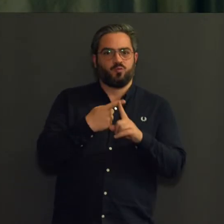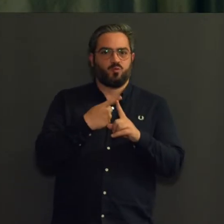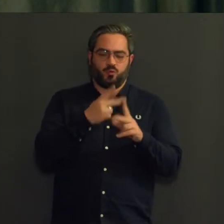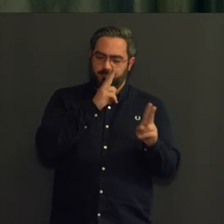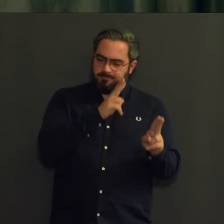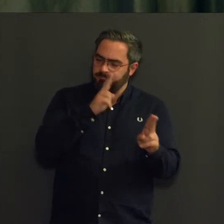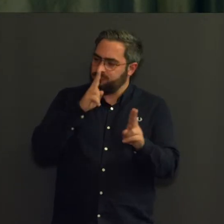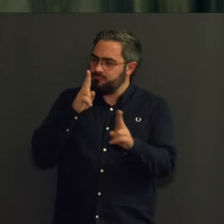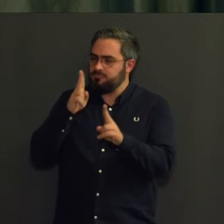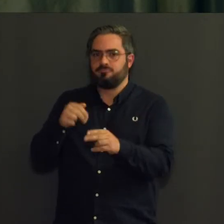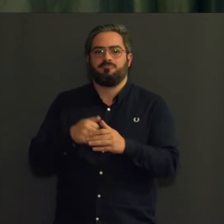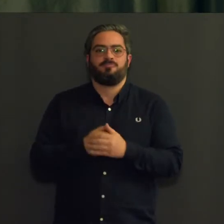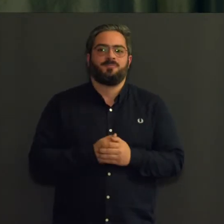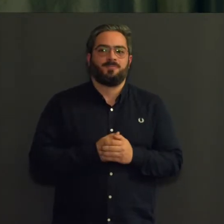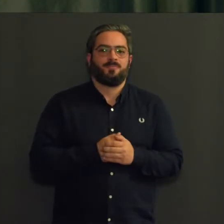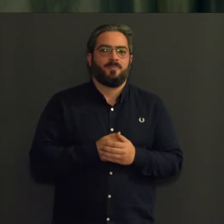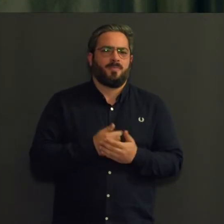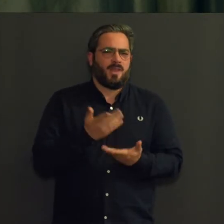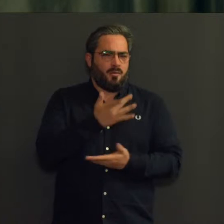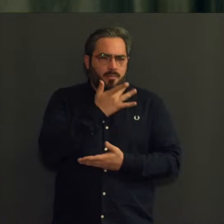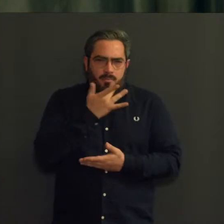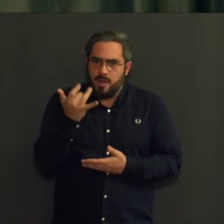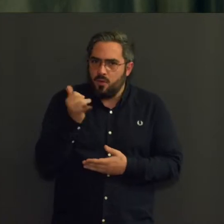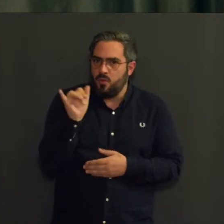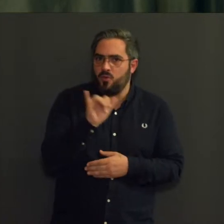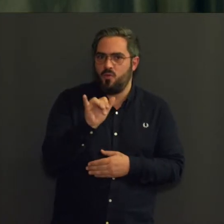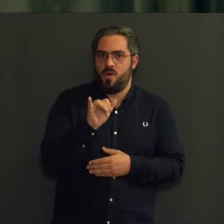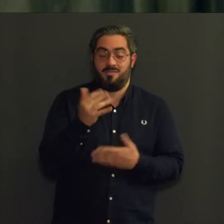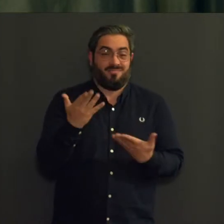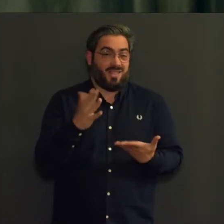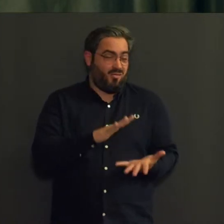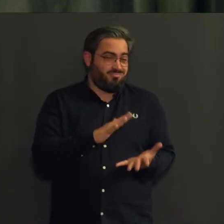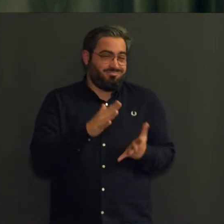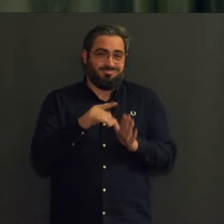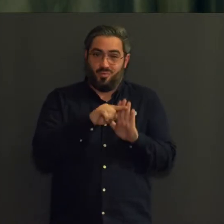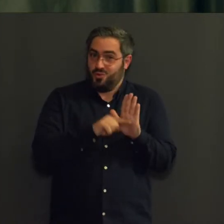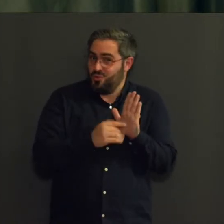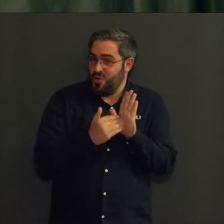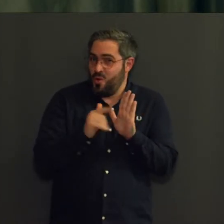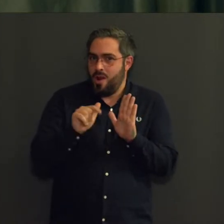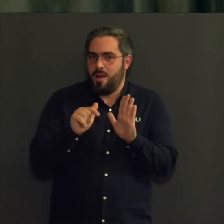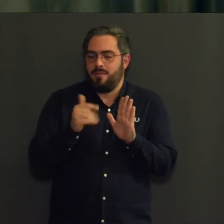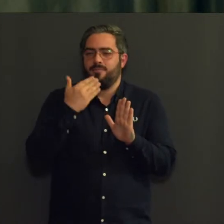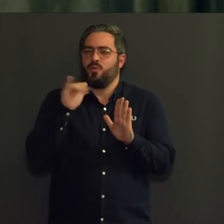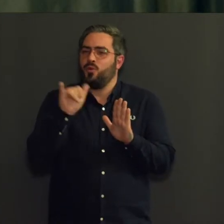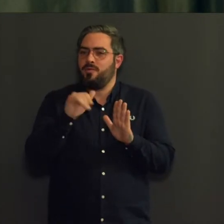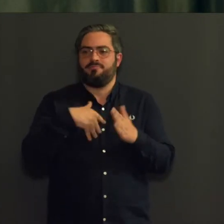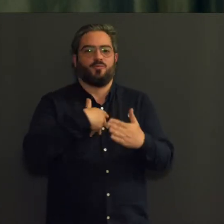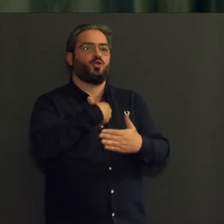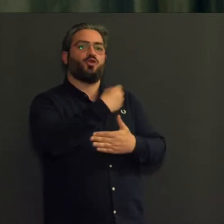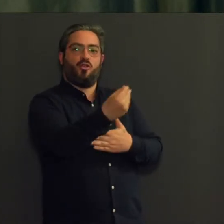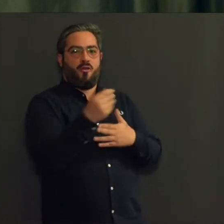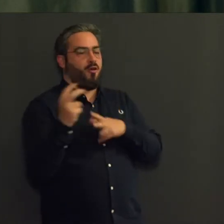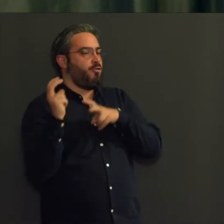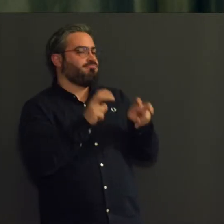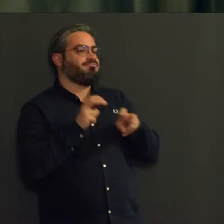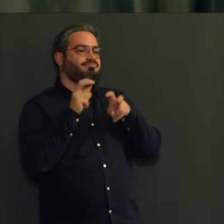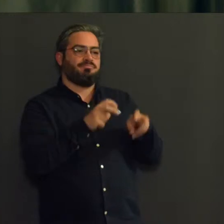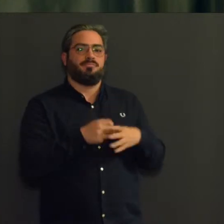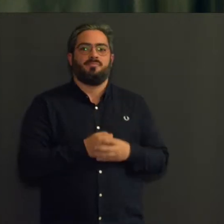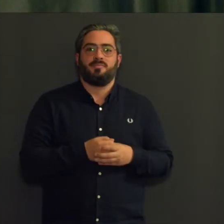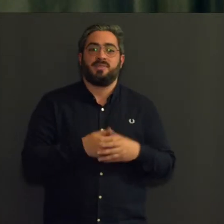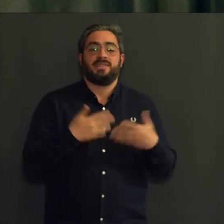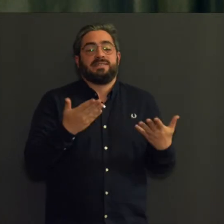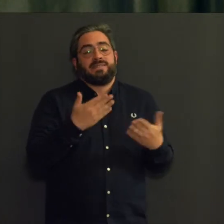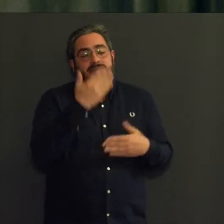l'autre. L'idéal reste, dans la situation transitoire actuelle, de privilégier les activités en extérieur. Et ce n'est pas le temps